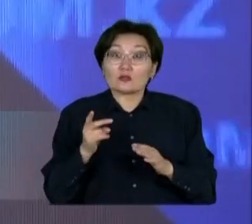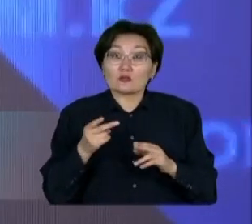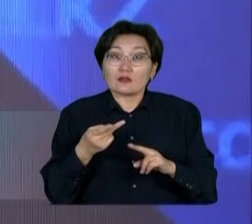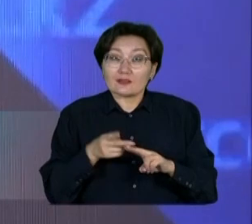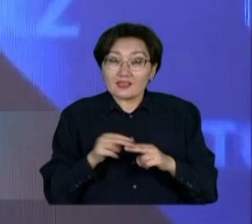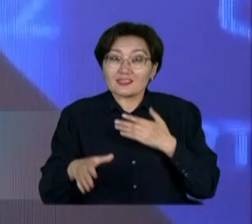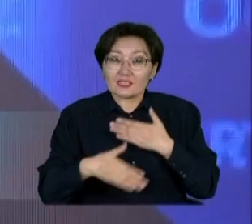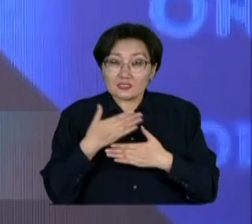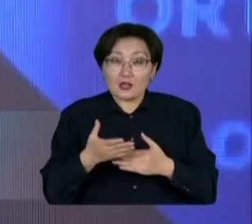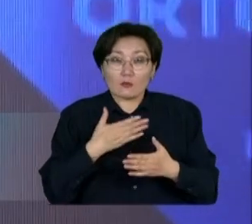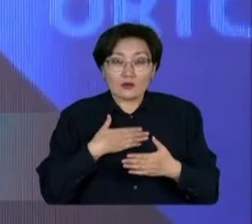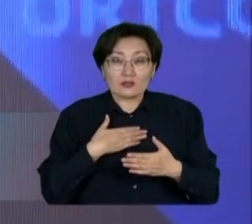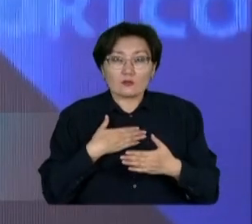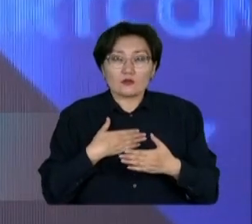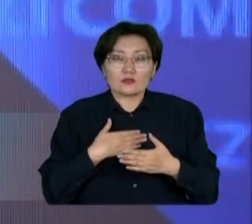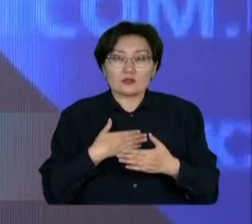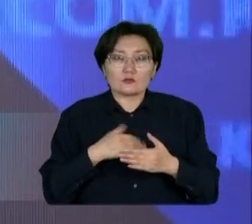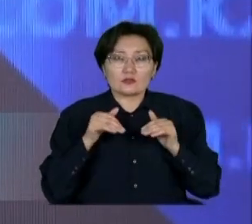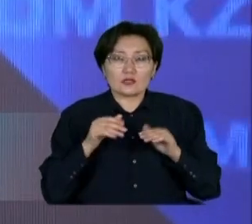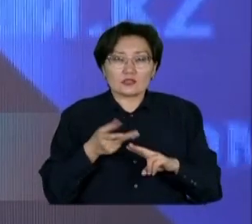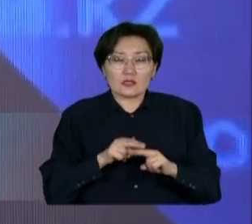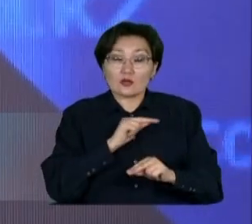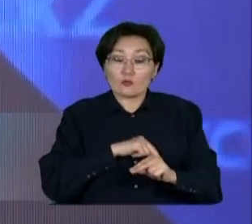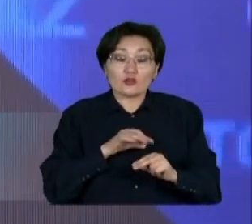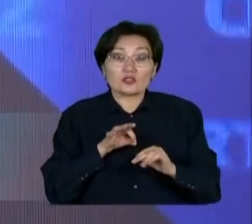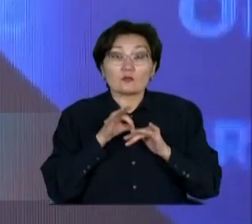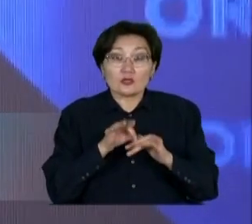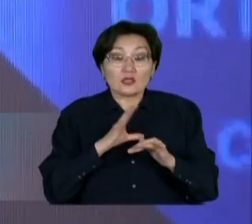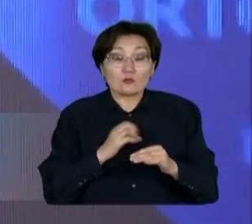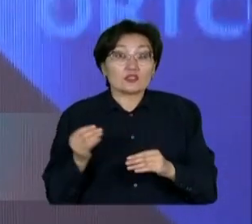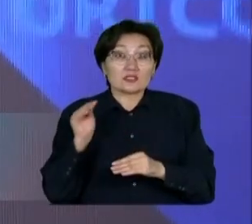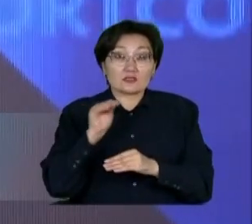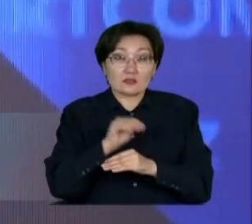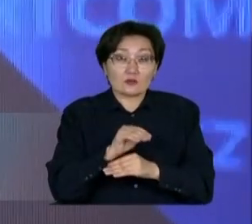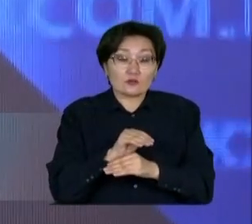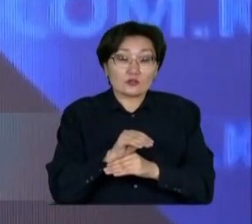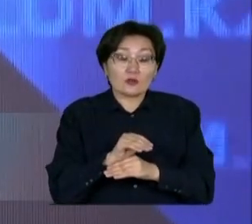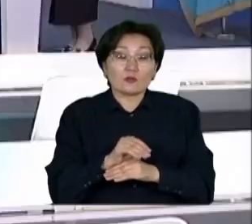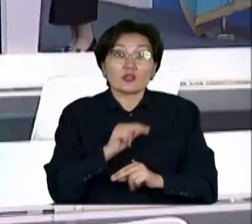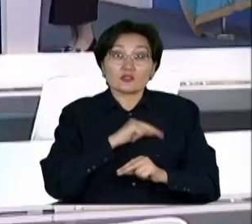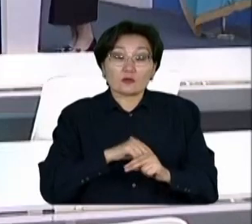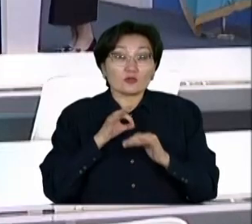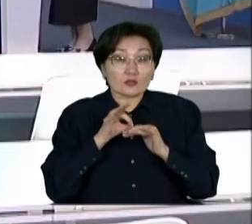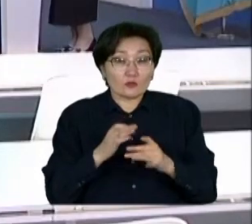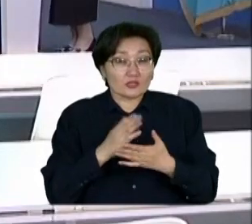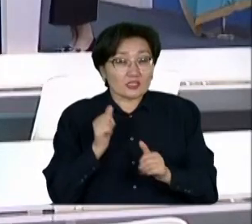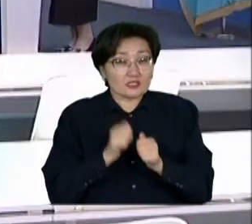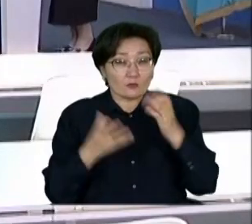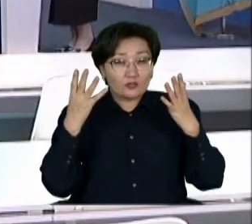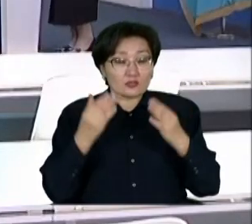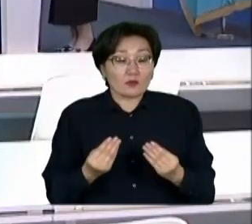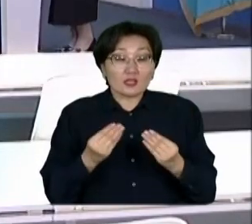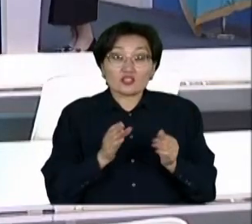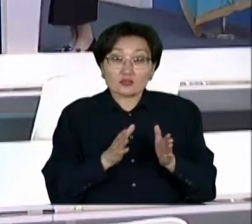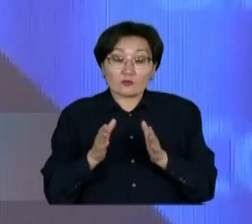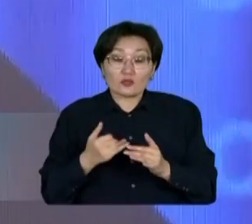мы мобилизовались, и до этого эта работа шла. Мы еще дополнительно мобилизовались, и эту работу мы проводим. В каждодневном, ежедневном